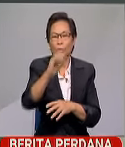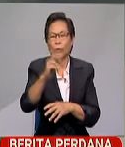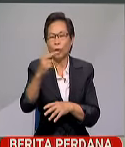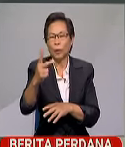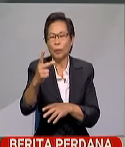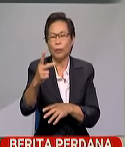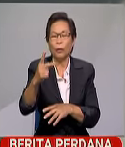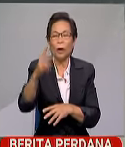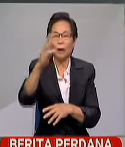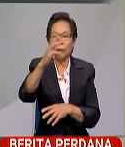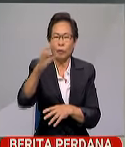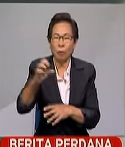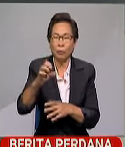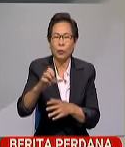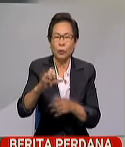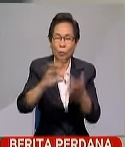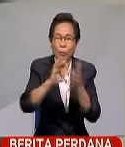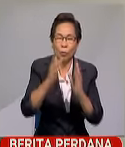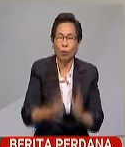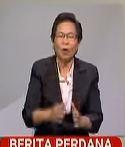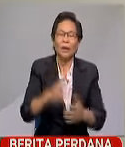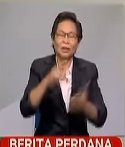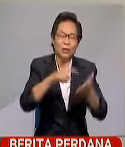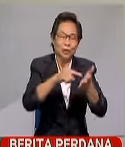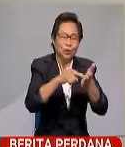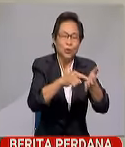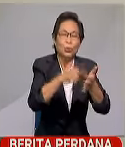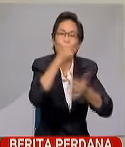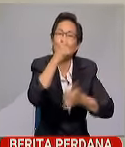ulang kosi, 19,400 tanda suka.